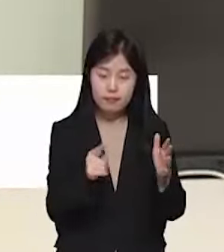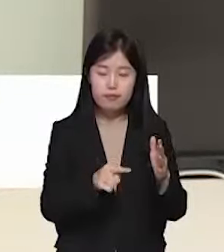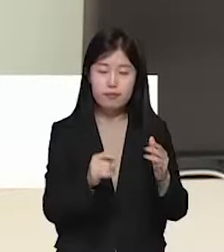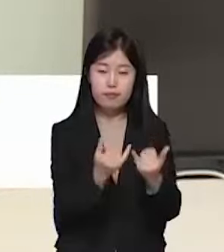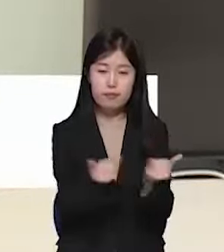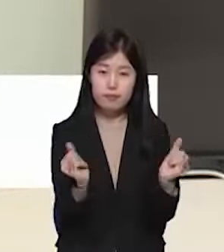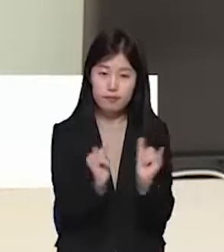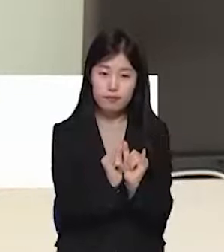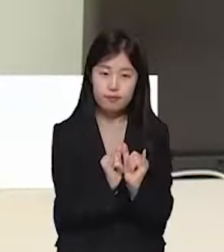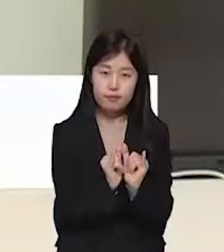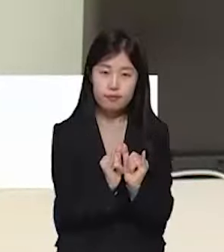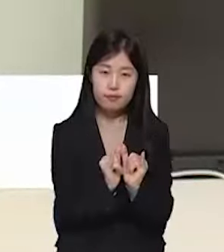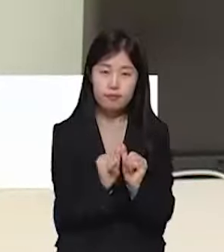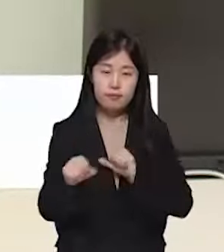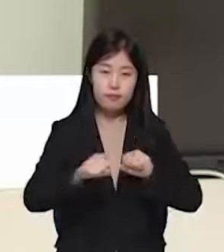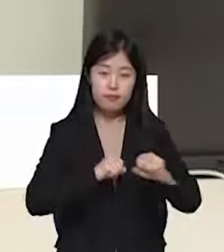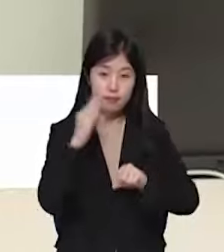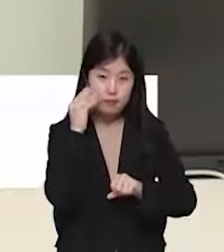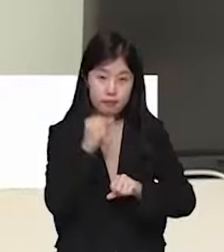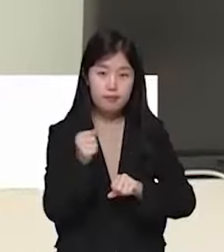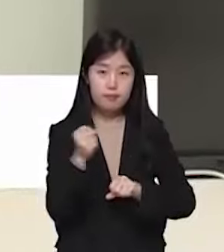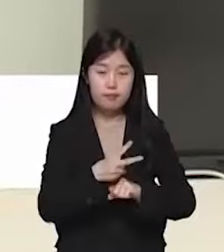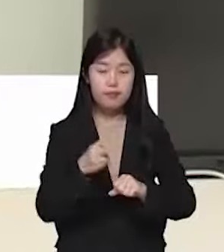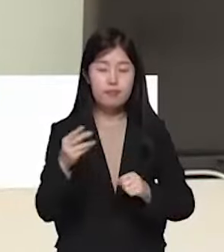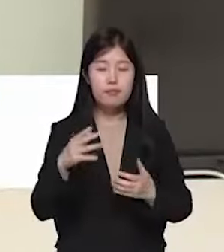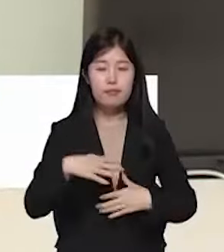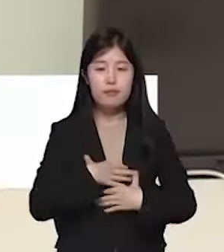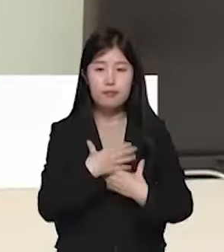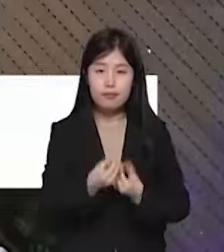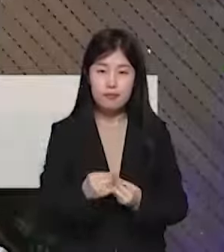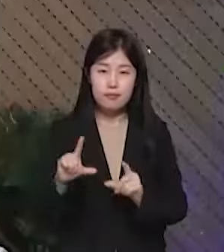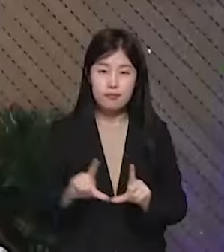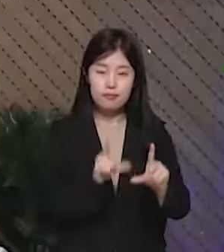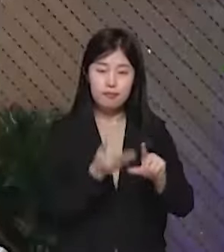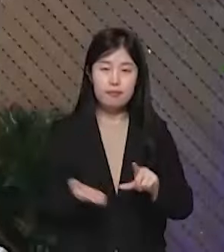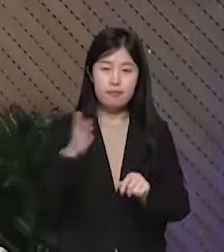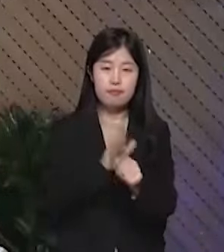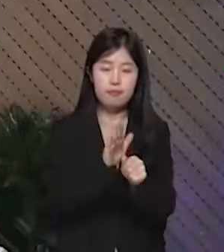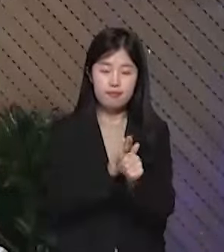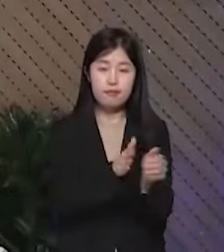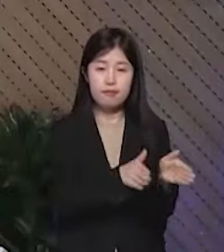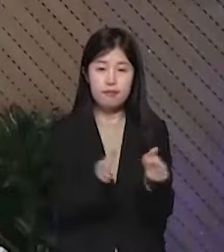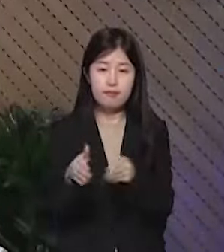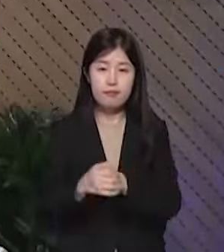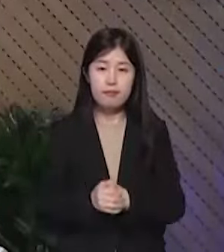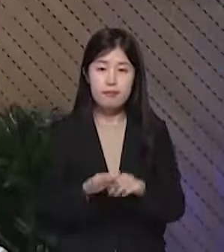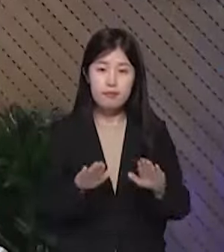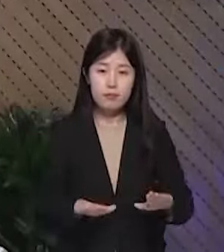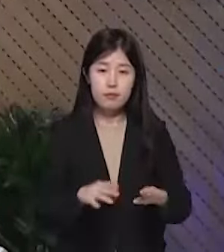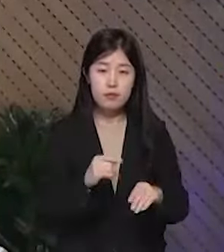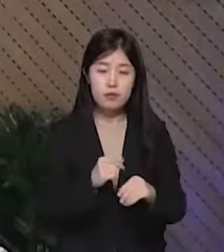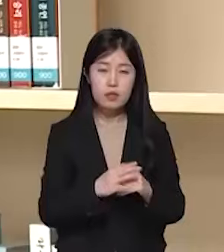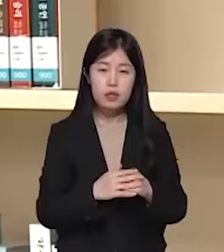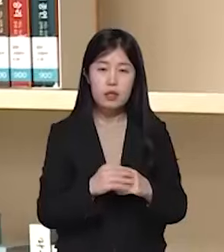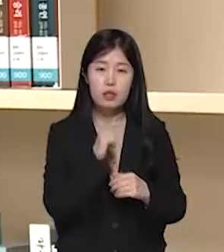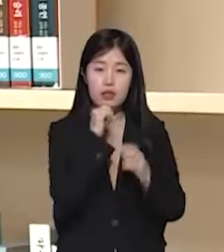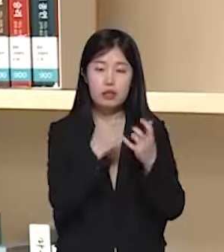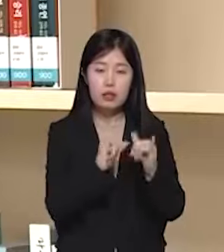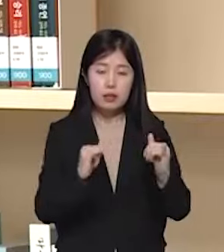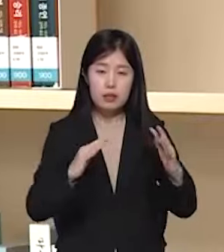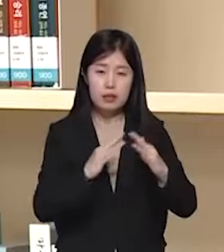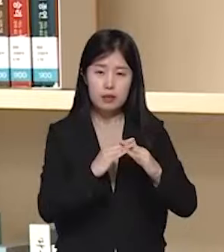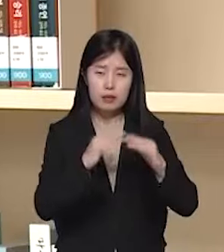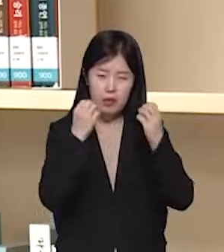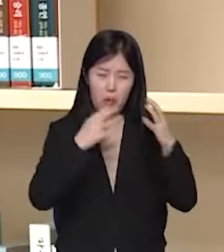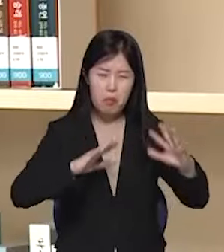삶의 질을 향상할 수 있는 계기를 마련하게 되었습니다. 서민 주택 공급에만 매달리면서 상대적으로